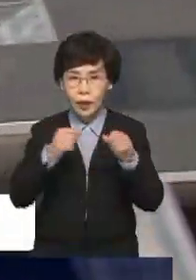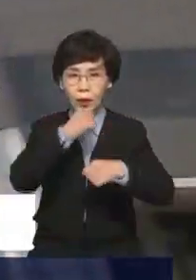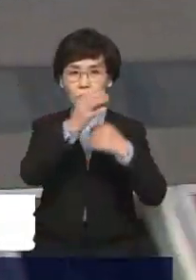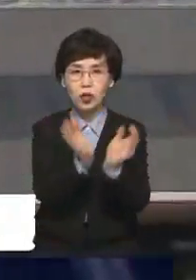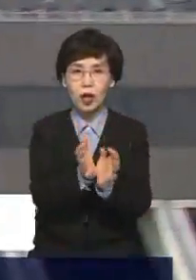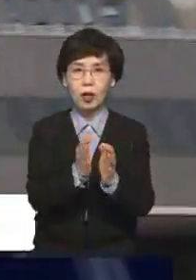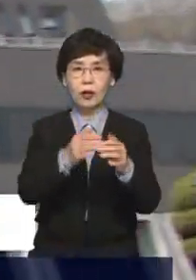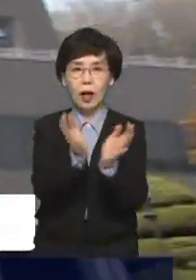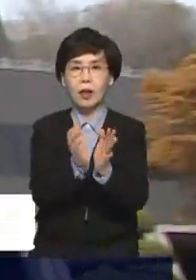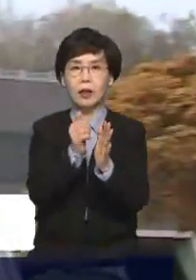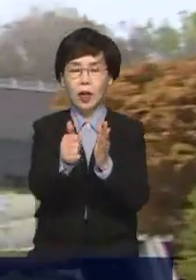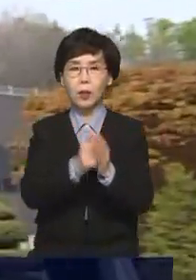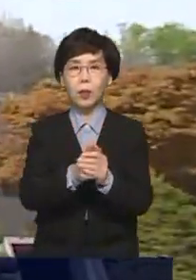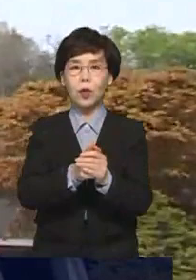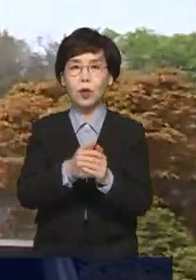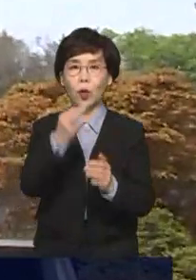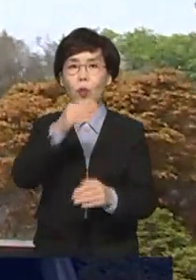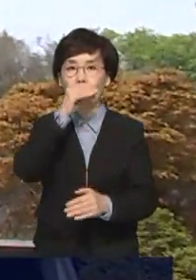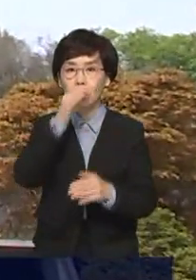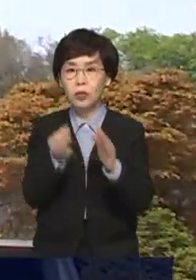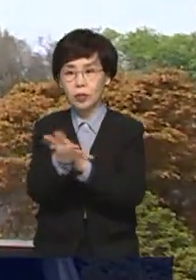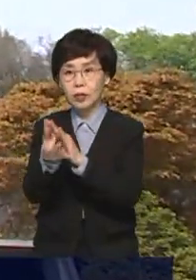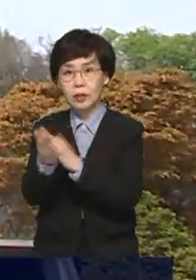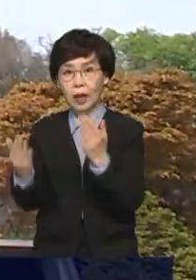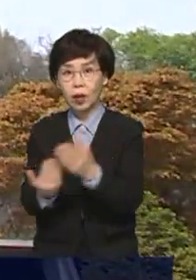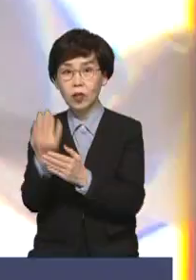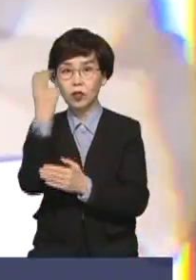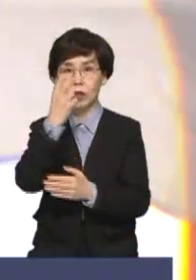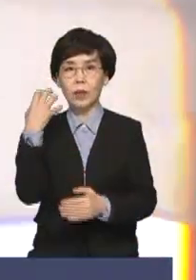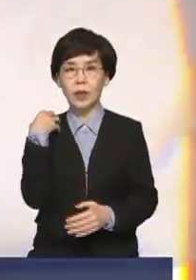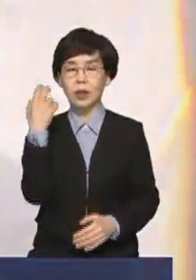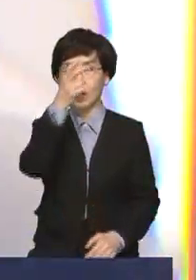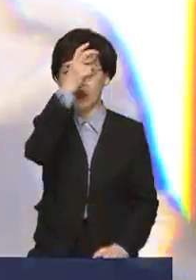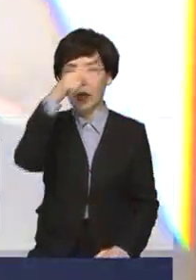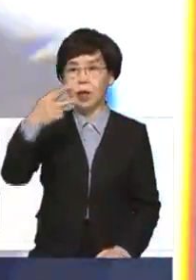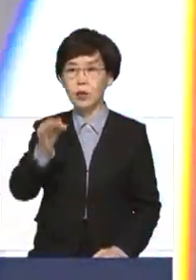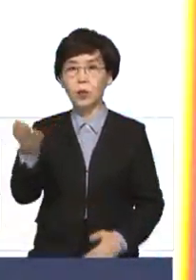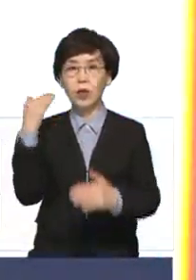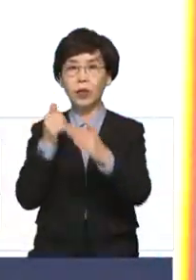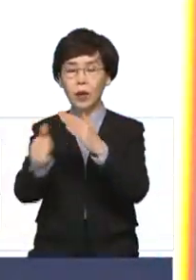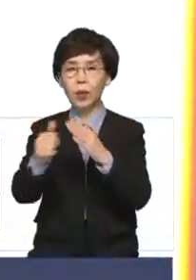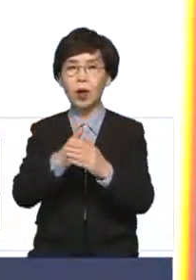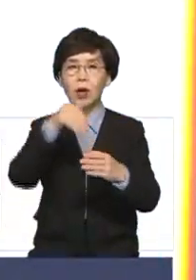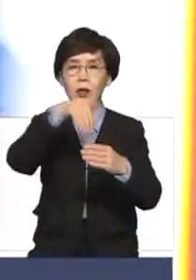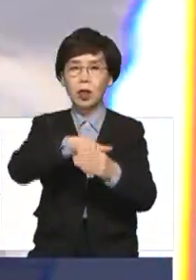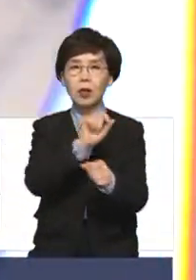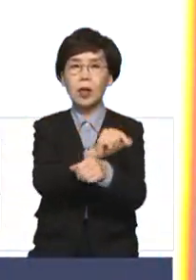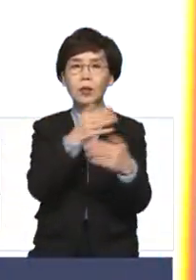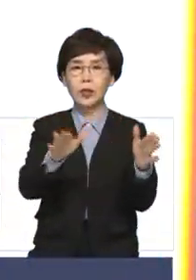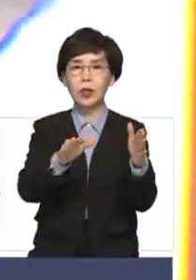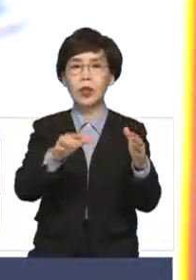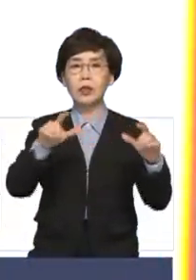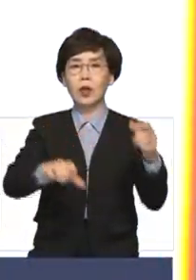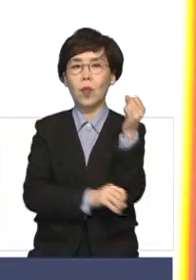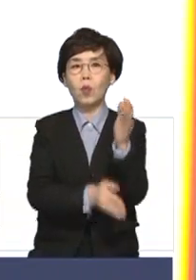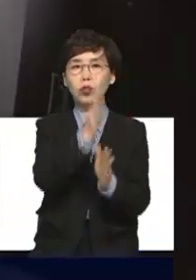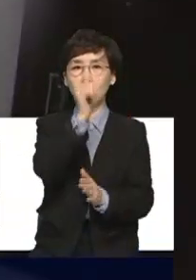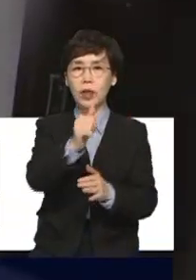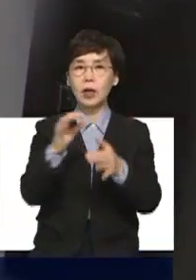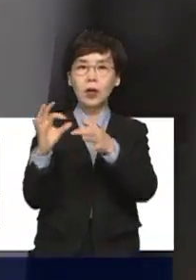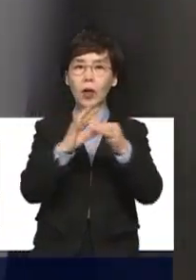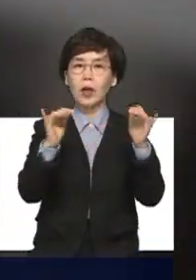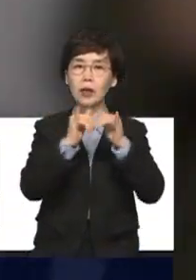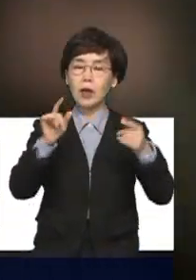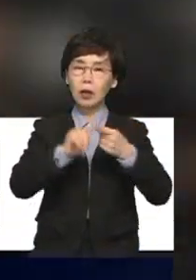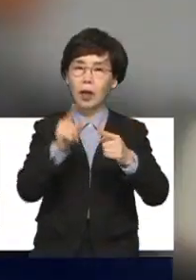민주당 전당대회 돈봉투 사건을 수사하고 있는 검찰이 송영길 전 대표의 경선 캠프 지역 본부장 등 캠프 관계자들에